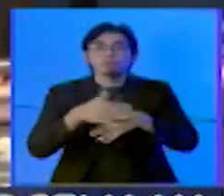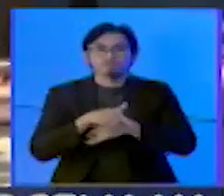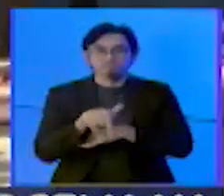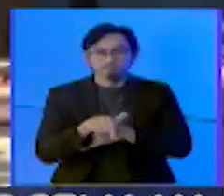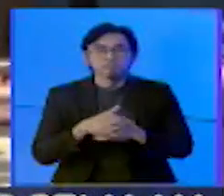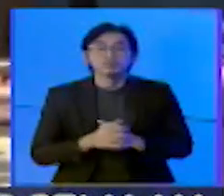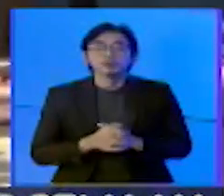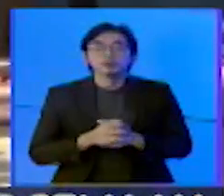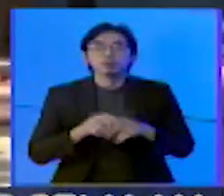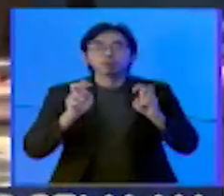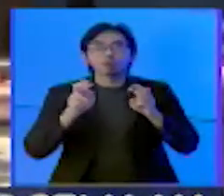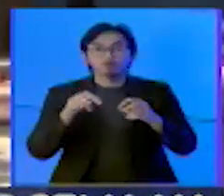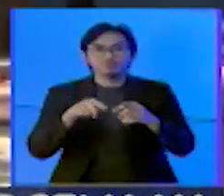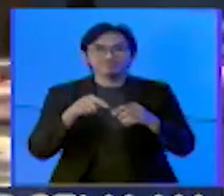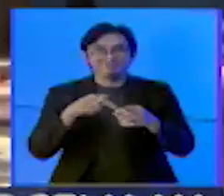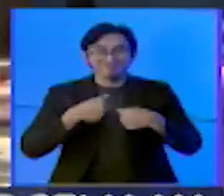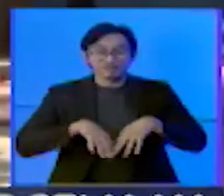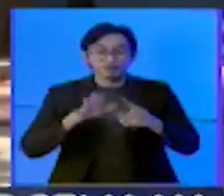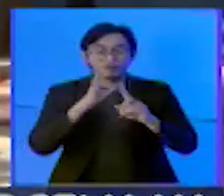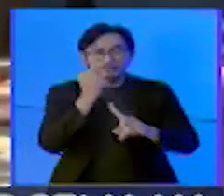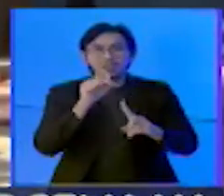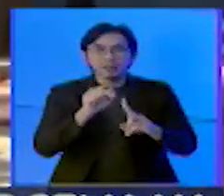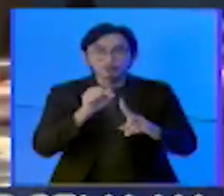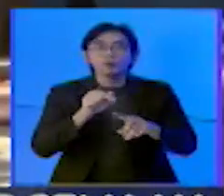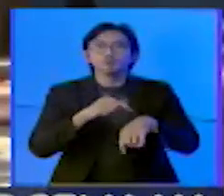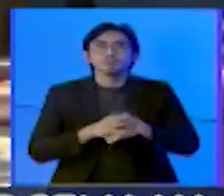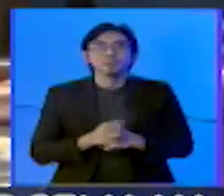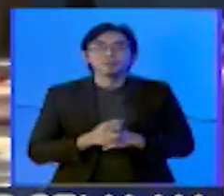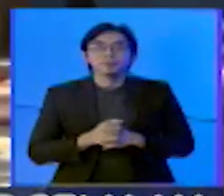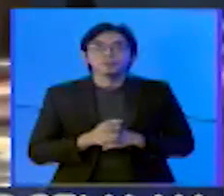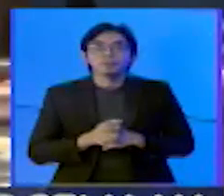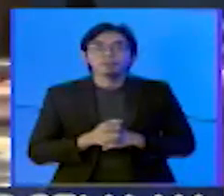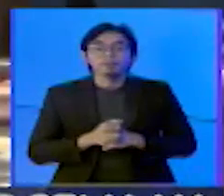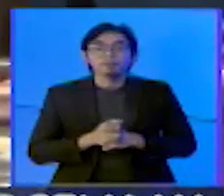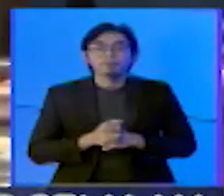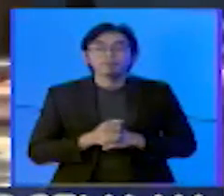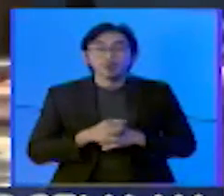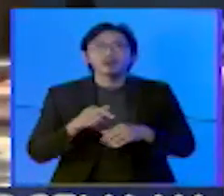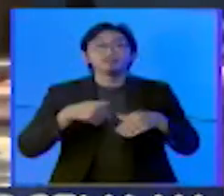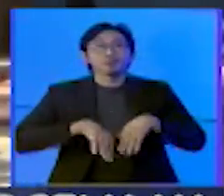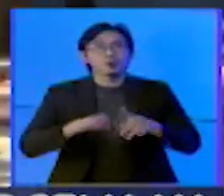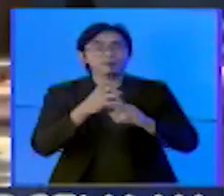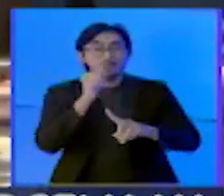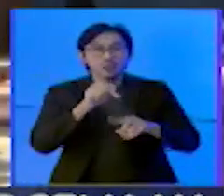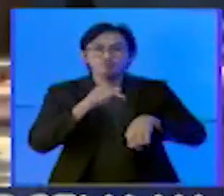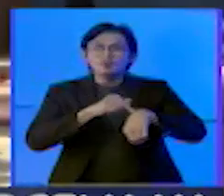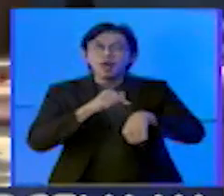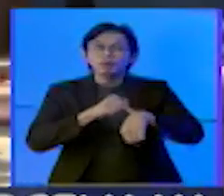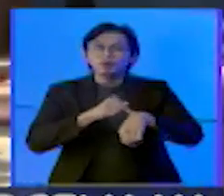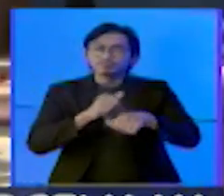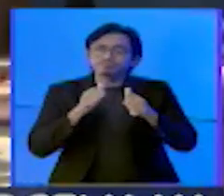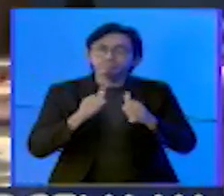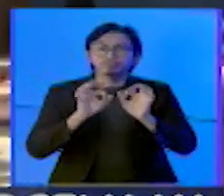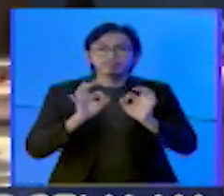Idul Fitri momentum hijrah khotib Muhammadun menyampaikan bahwa Idul Fitri merupakan momentum untuk menghapuskan dosa